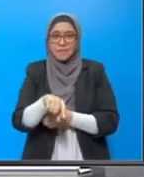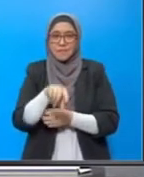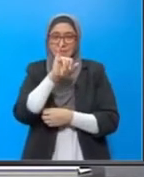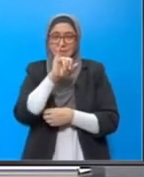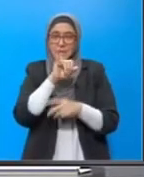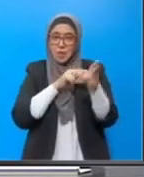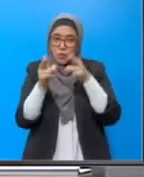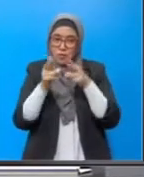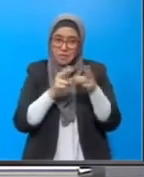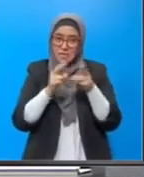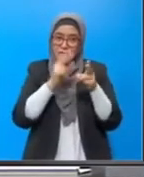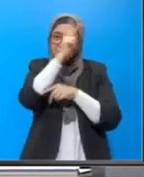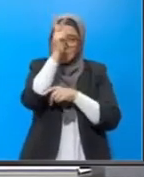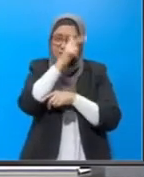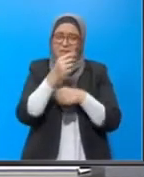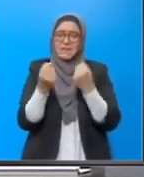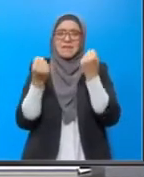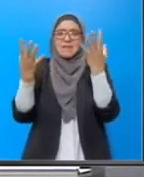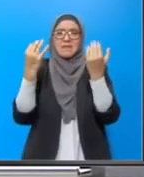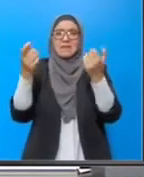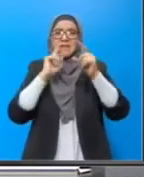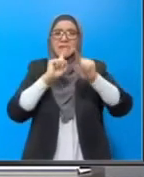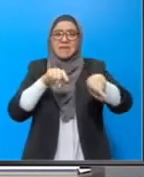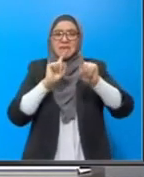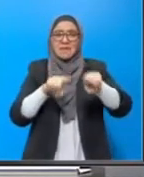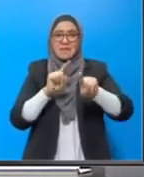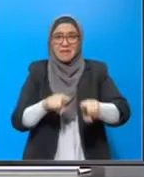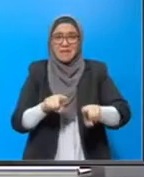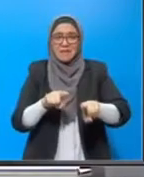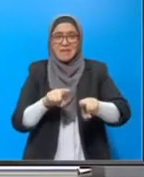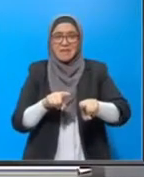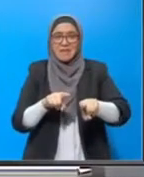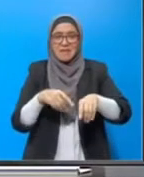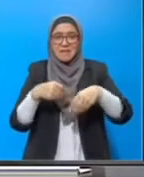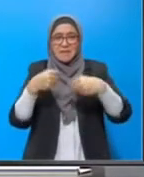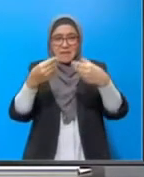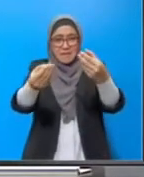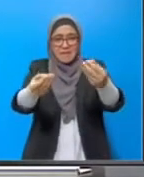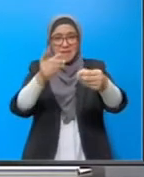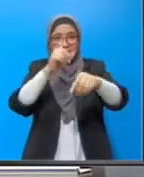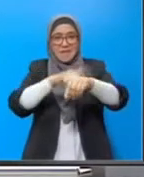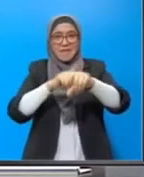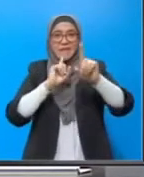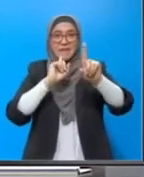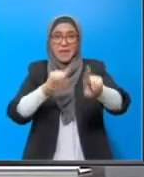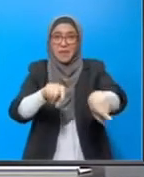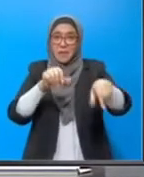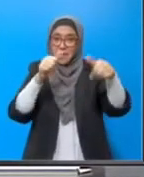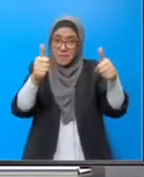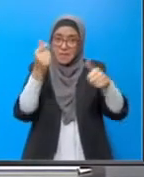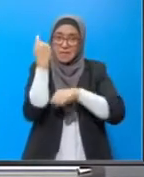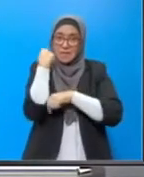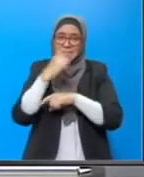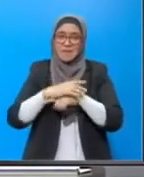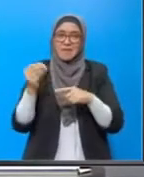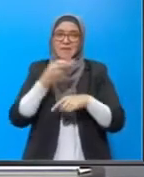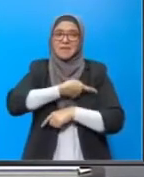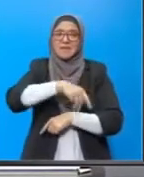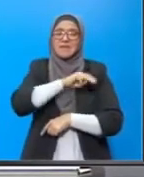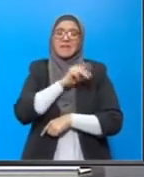kerajaan Pulau Banyak yang saya telah sebut dalam jawaban saya yang jawaban asal tadi dan